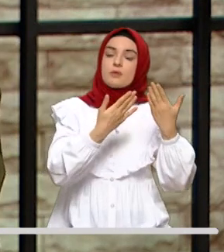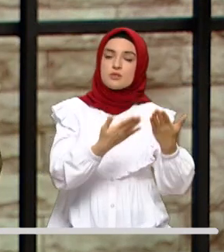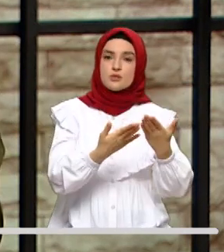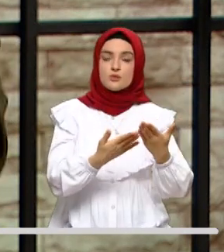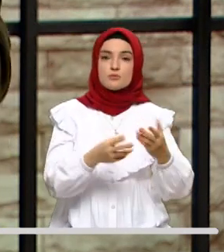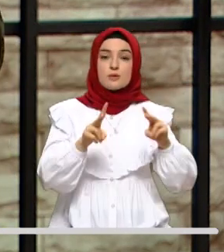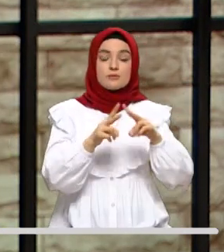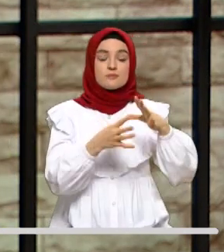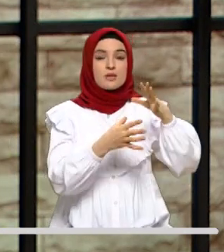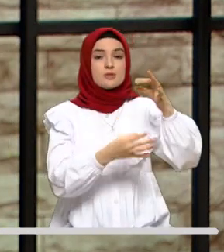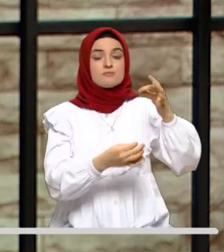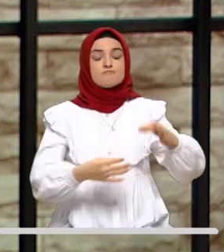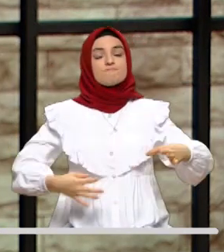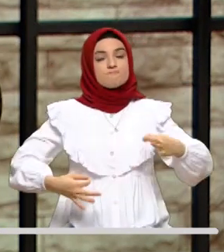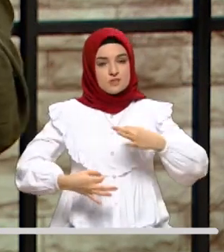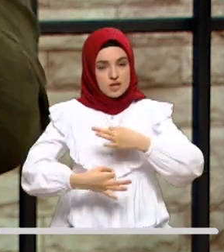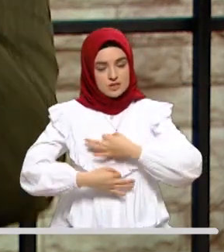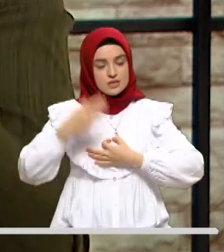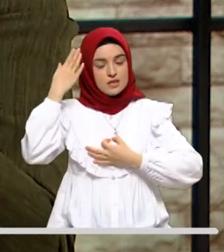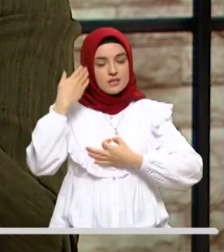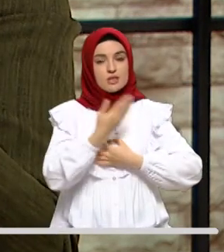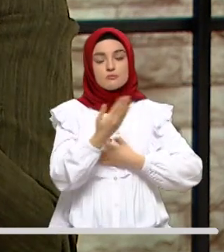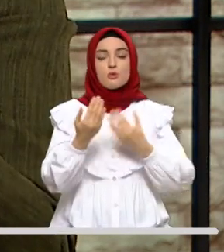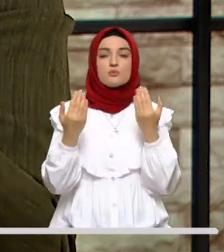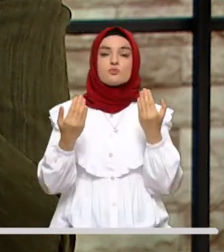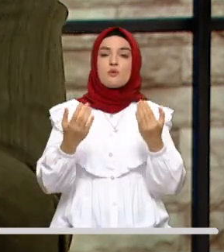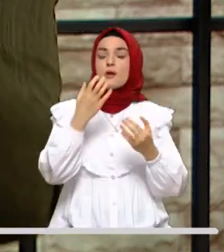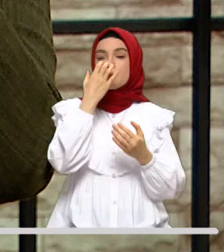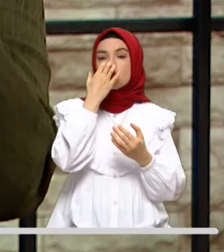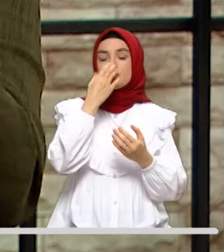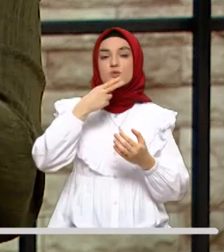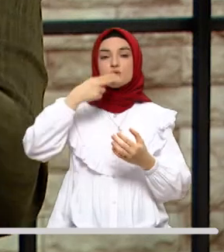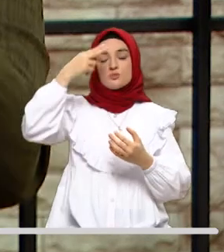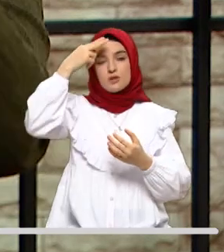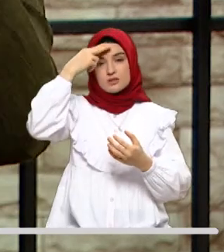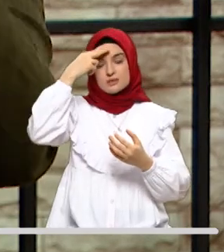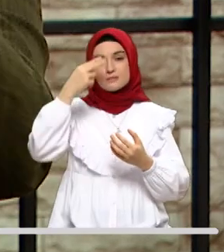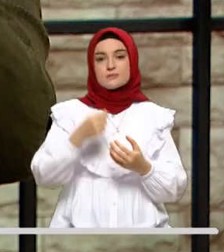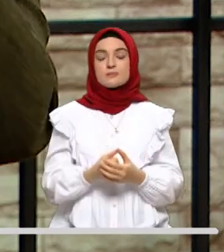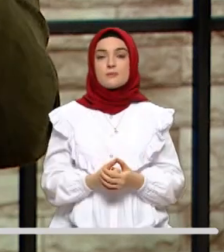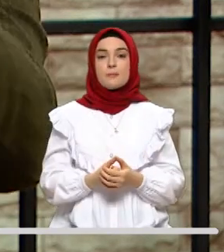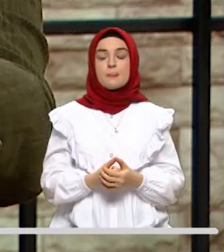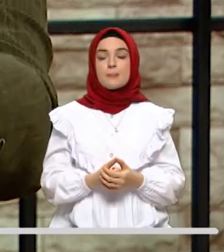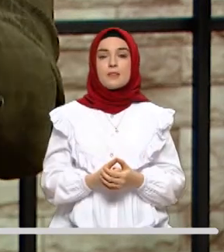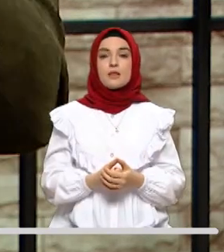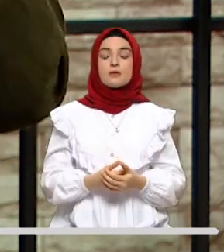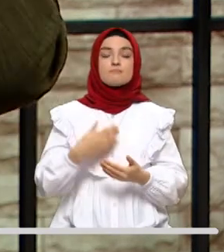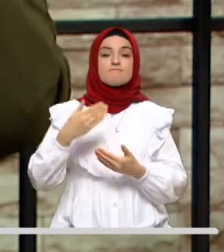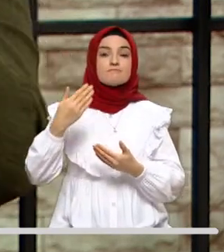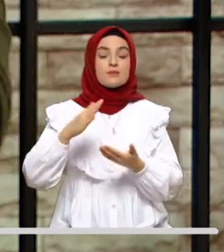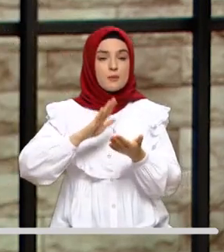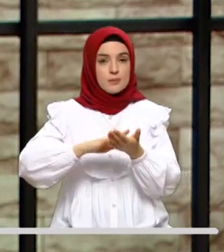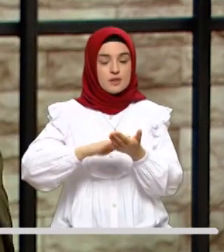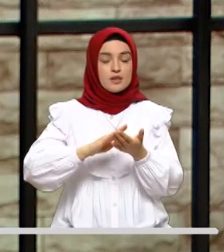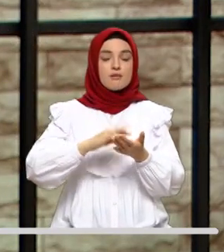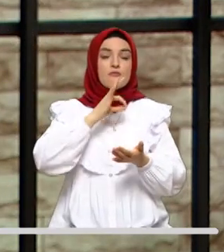ifadesiyle saygıdeğer seyircilerimizden dua bekleyerek cumalarının füyüzatından, bereketinden istifade